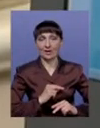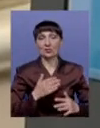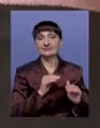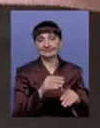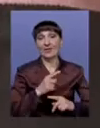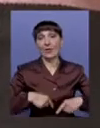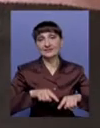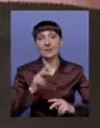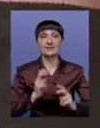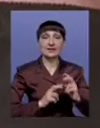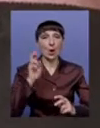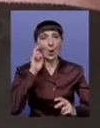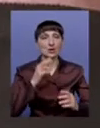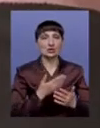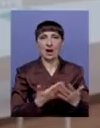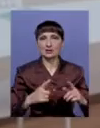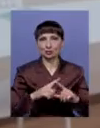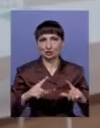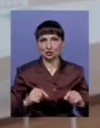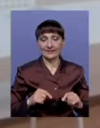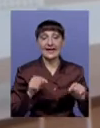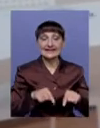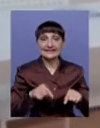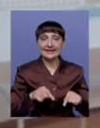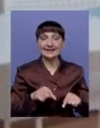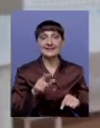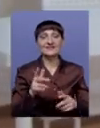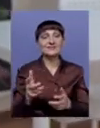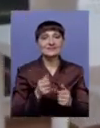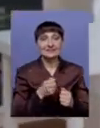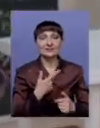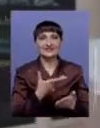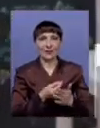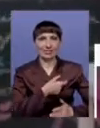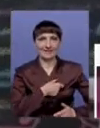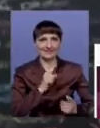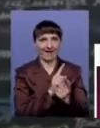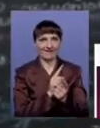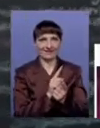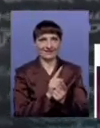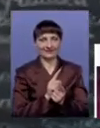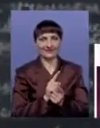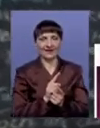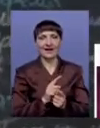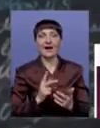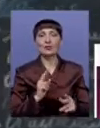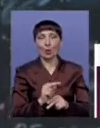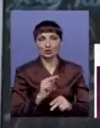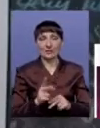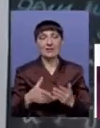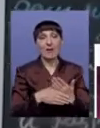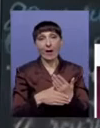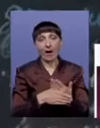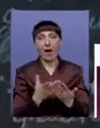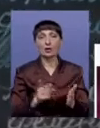на предприятиях и в госучреждениях. Именно здесь стажеры встречались со своими наставниками, так называемыми менторами. Они помогали